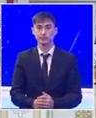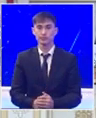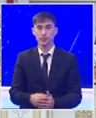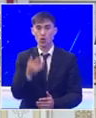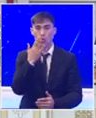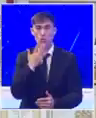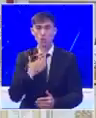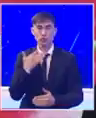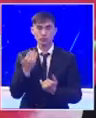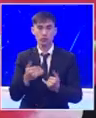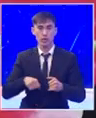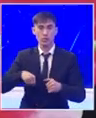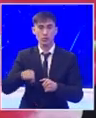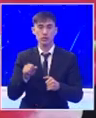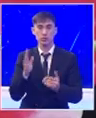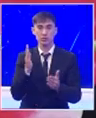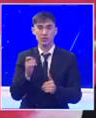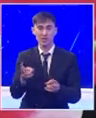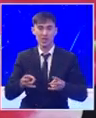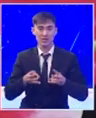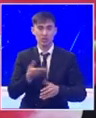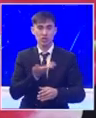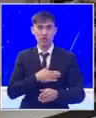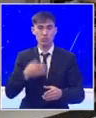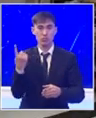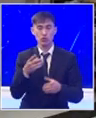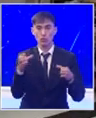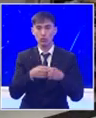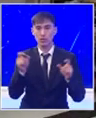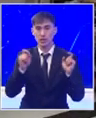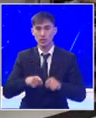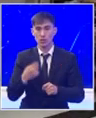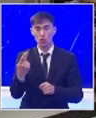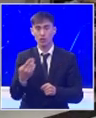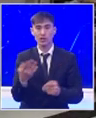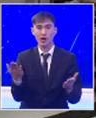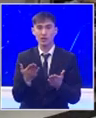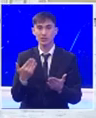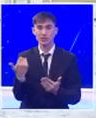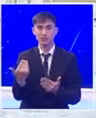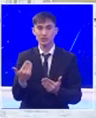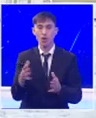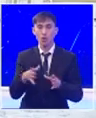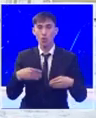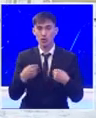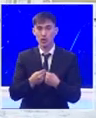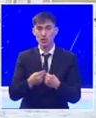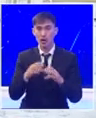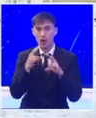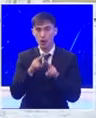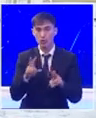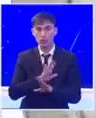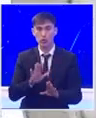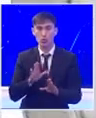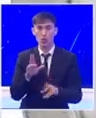Ұлттың ұятын берекенің бесігін тербетіп отырған нәзік жандардың бір тобы бүгін осында келді. Олардың қай-қайсын алсаң да ошаққа ғана қарап отырған